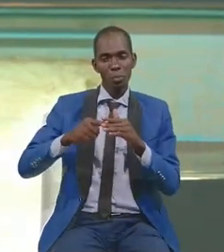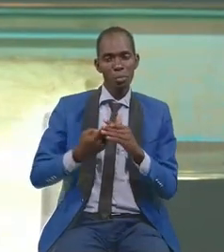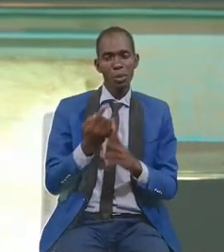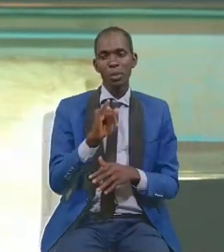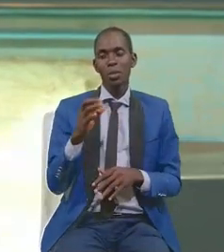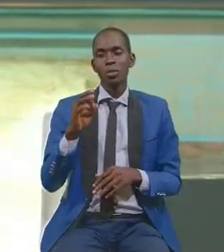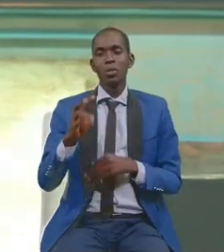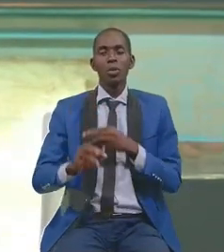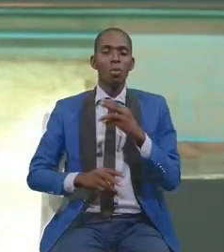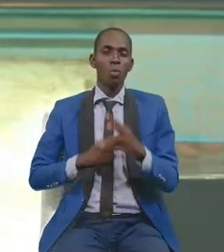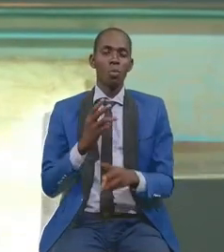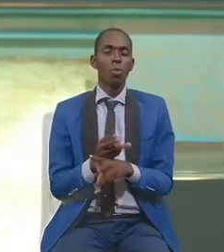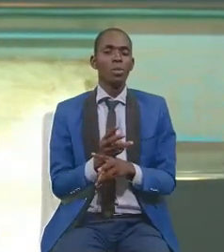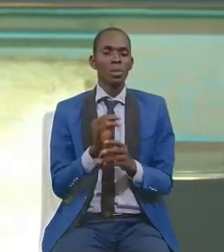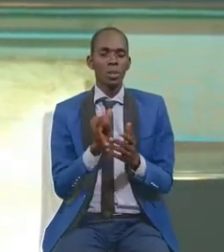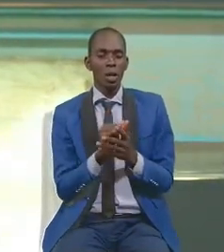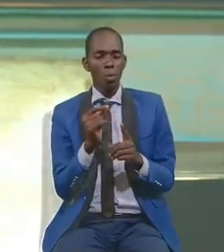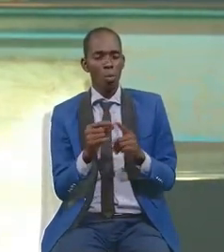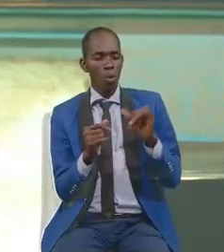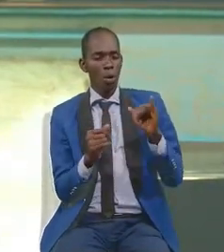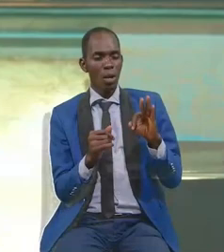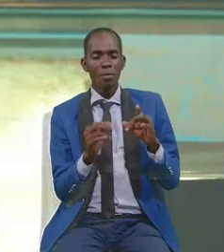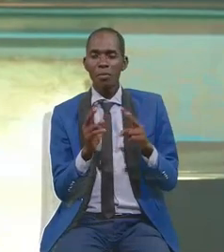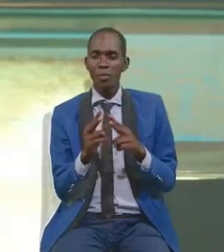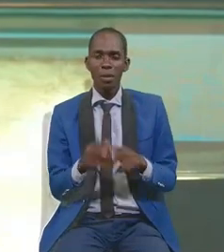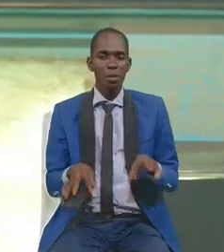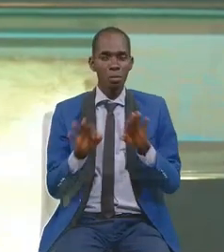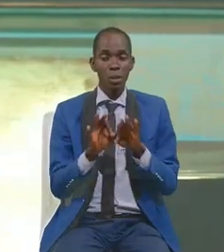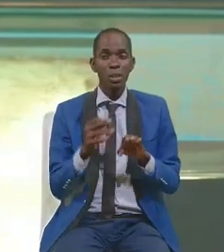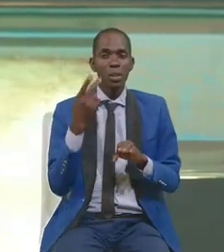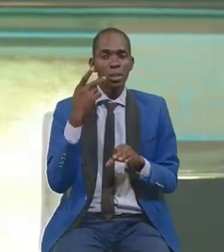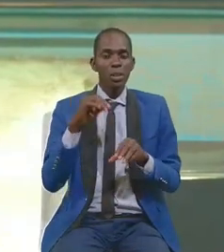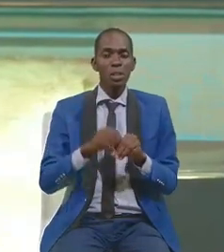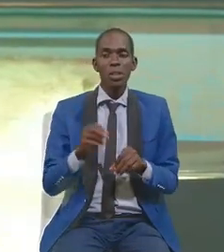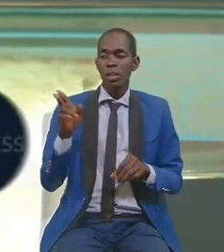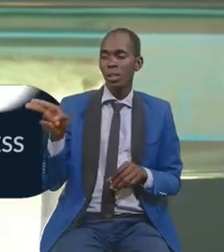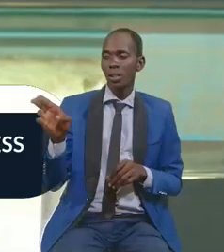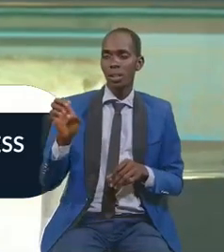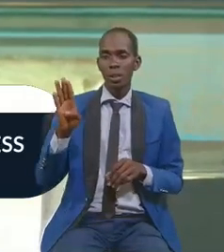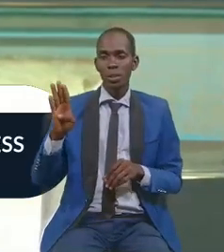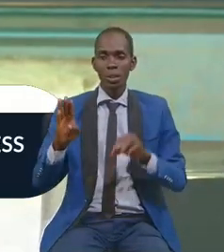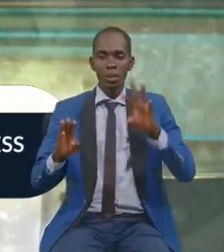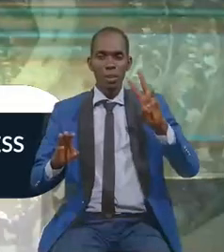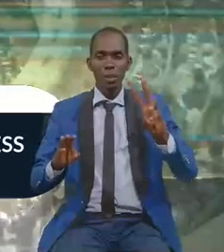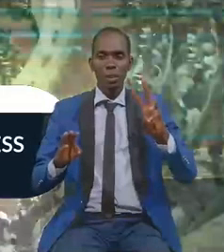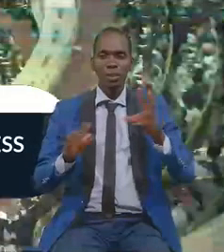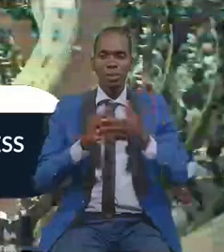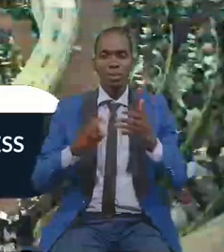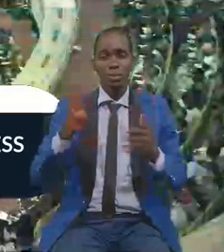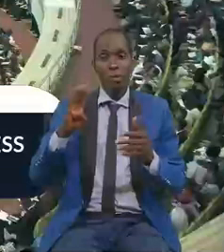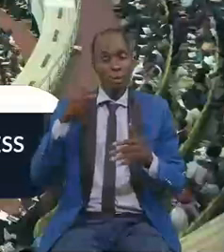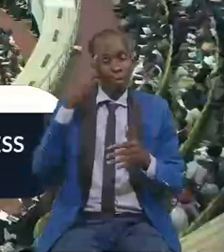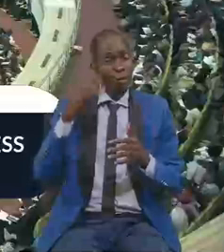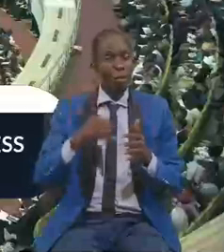quelques-uns d'y entrer, et que ceux à qui d'abord la promesse a été faite n'y sont pas entrés à cause de leur